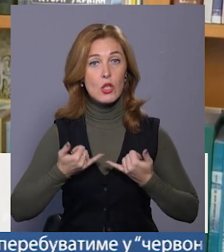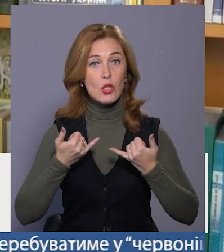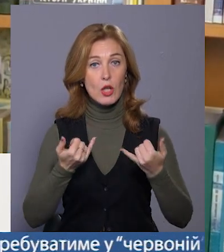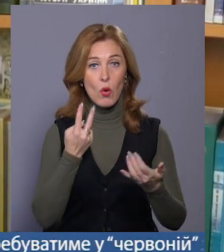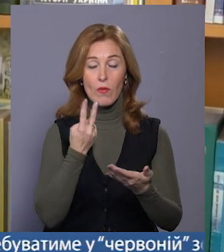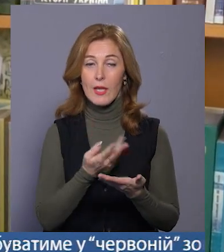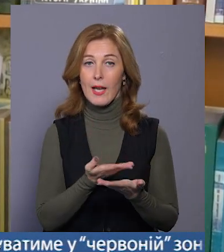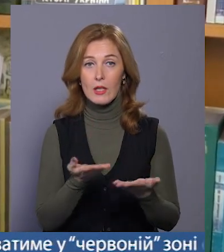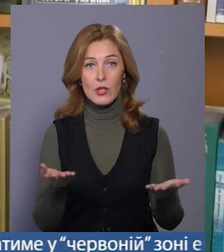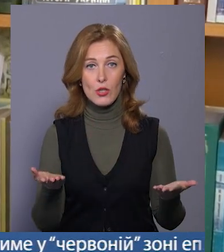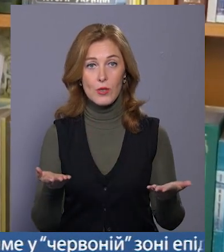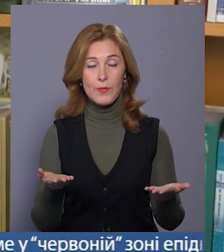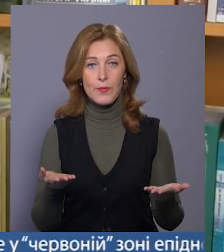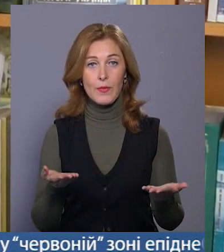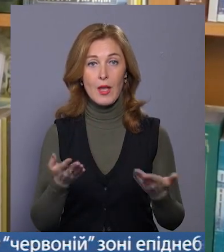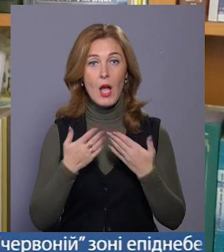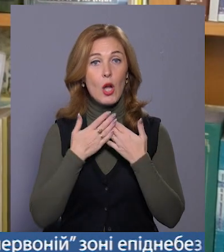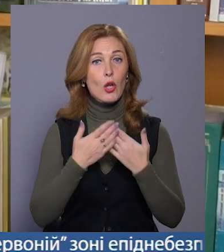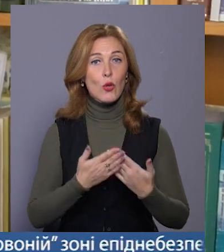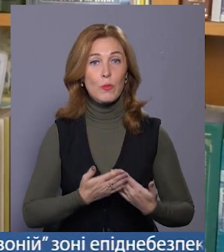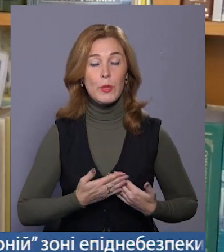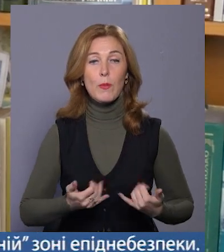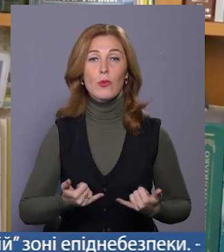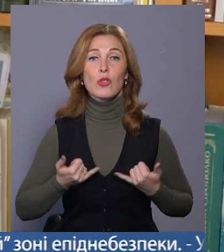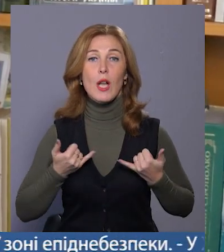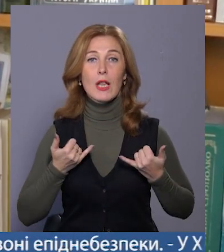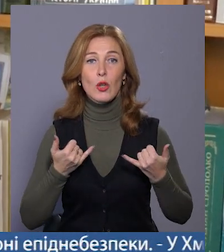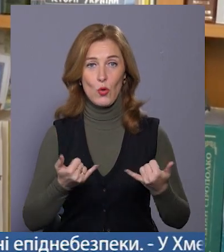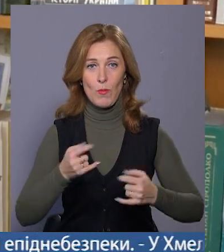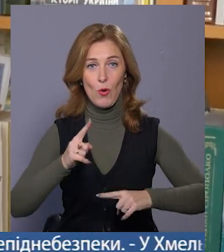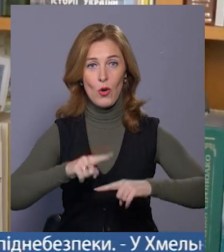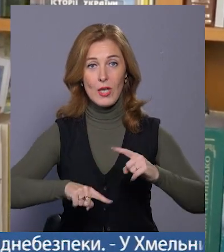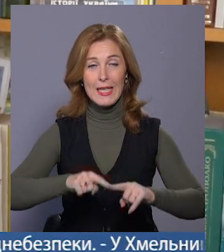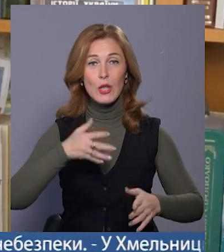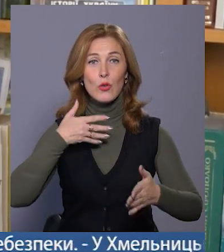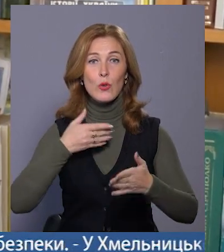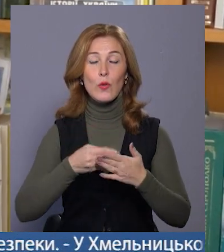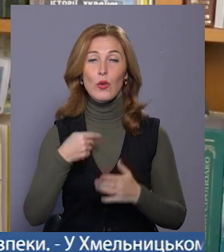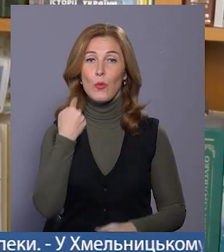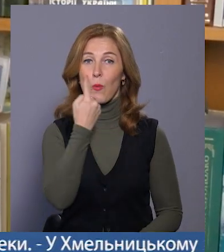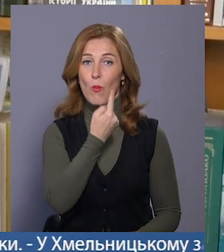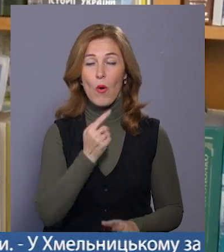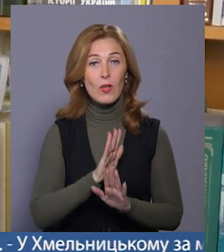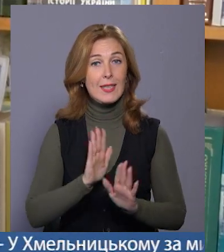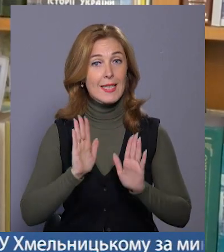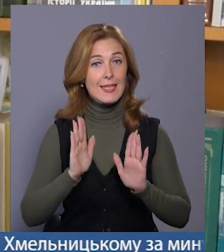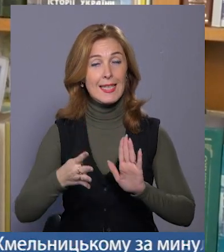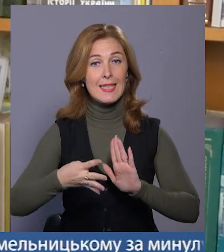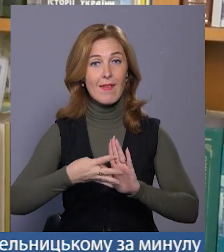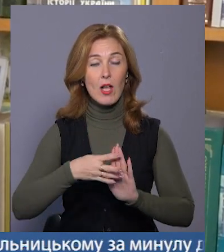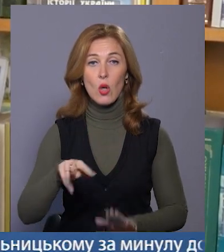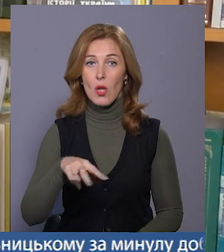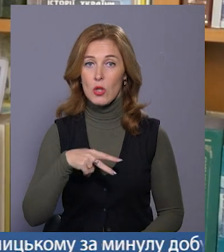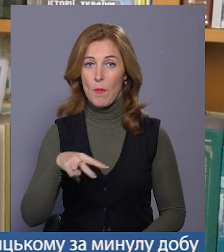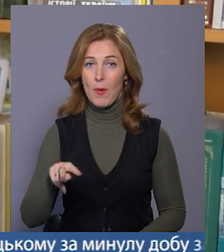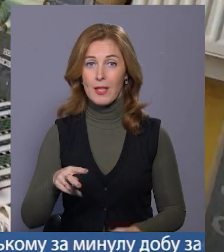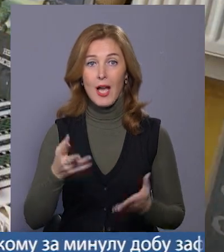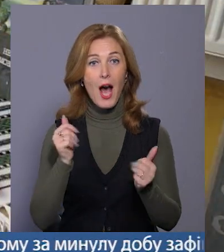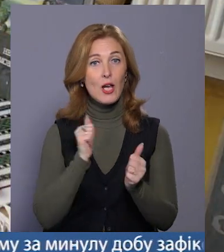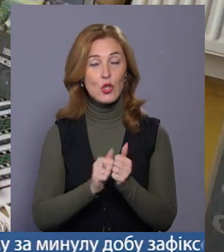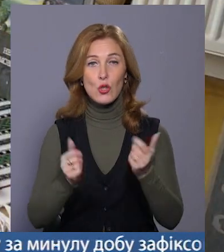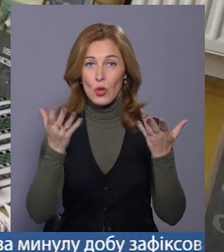глядачі. Отож, любімо, шануймо рідну свою мову і не тільки 9 листопада, а